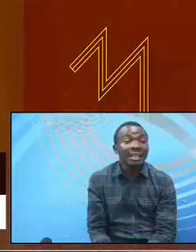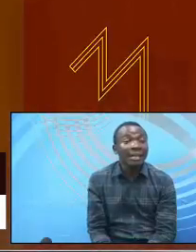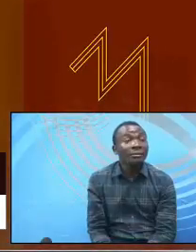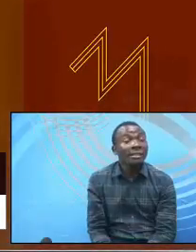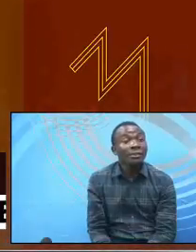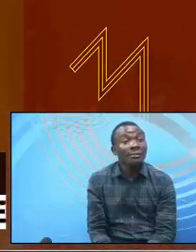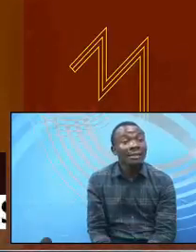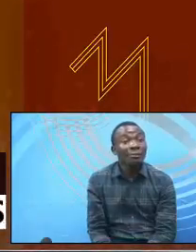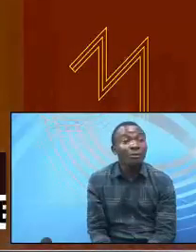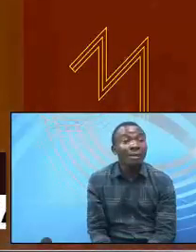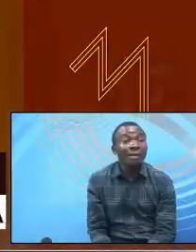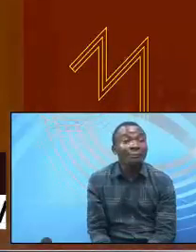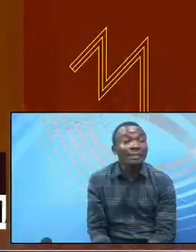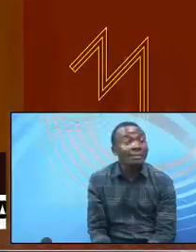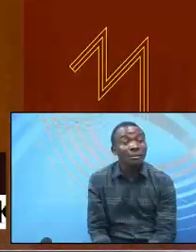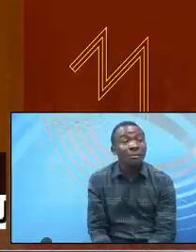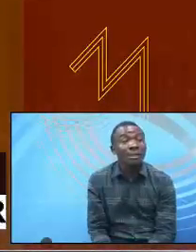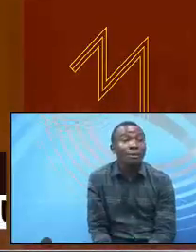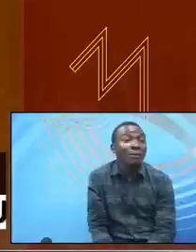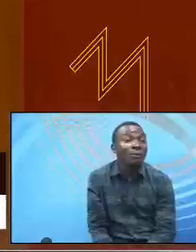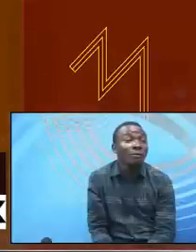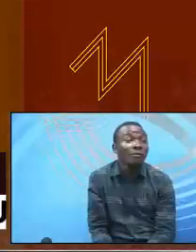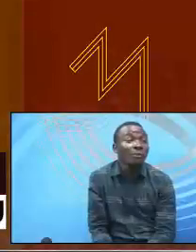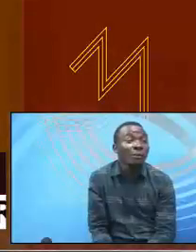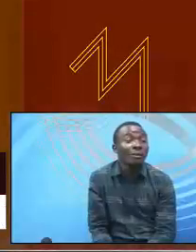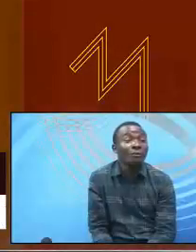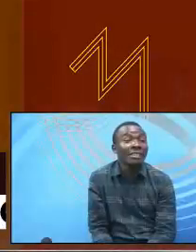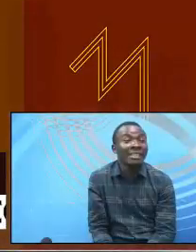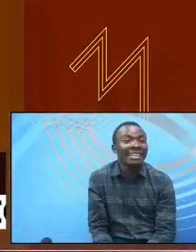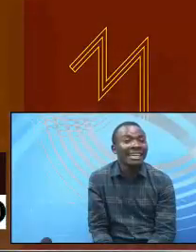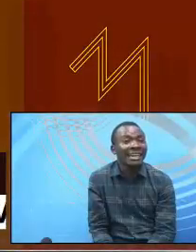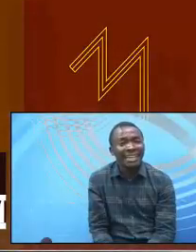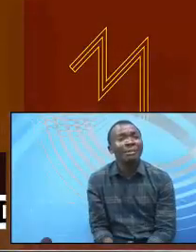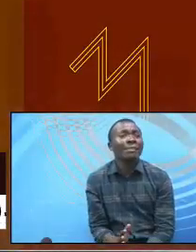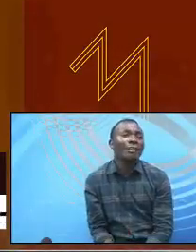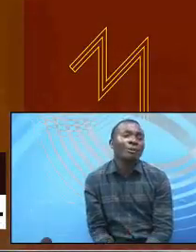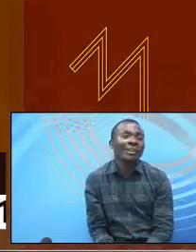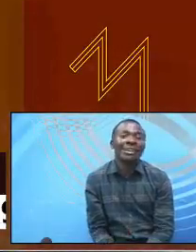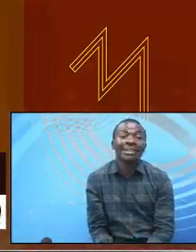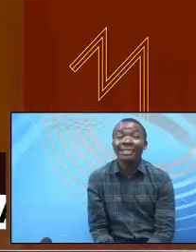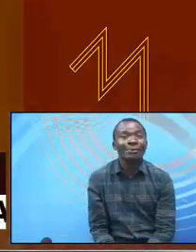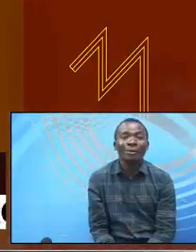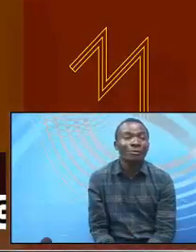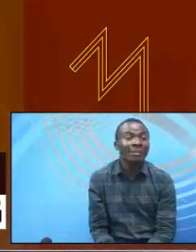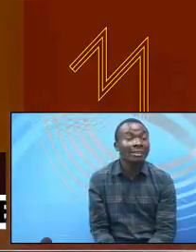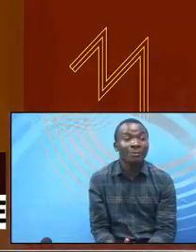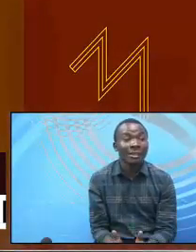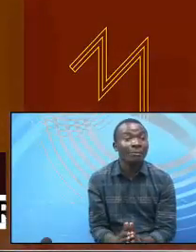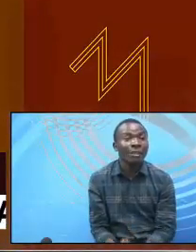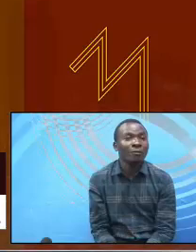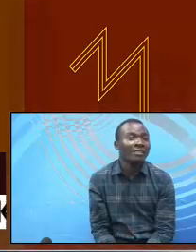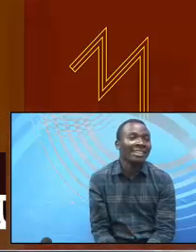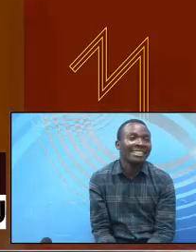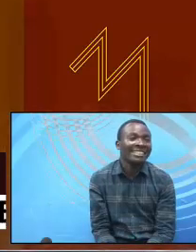ariko iyo turebana ku munwa dushobora kumvikana ariko yagapfukamunwa gahari nta kintu wakumva nta kintu